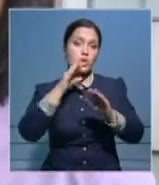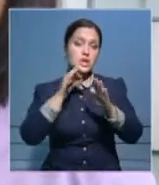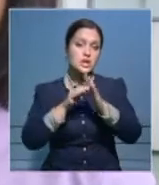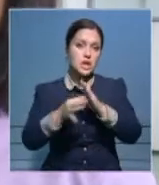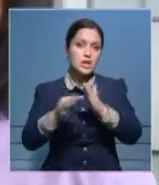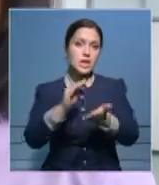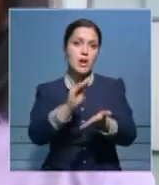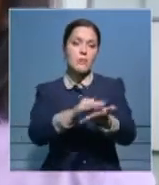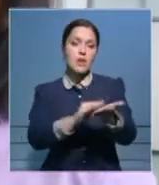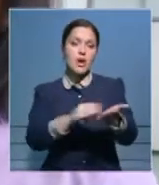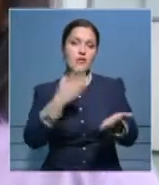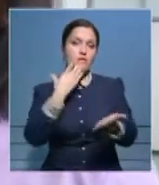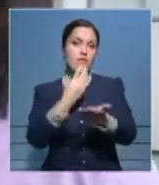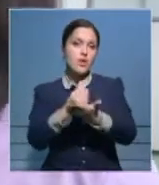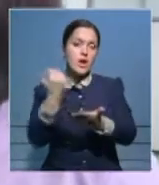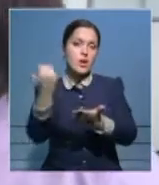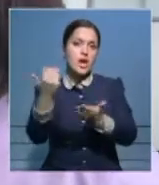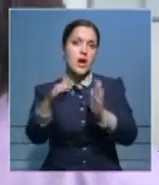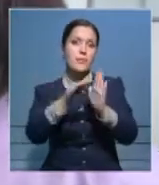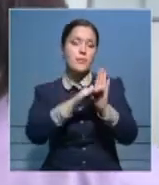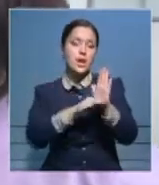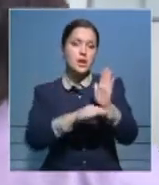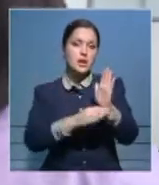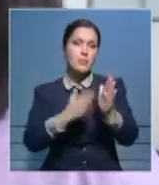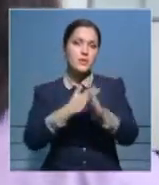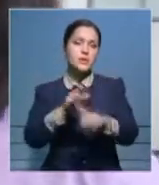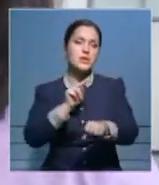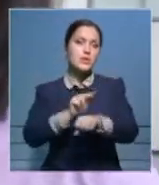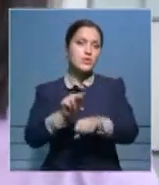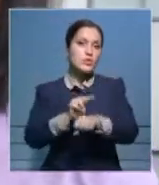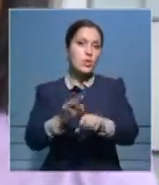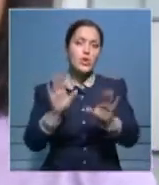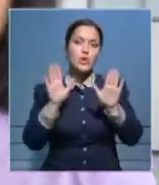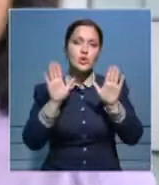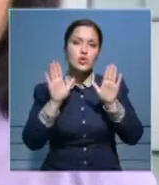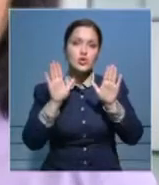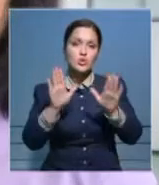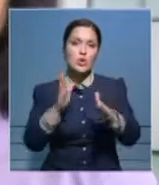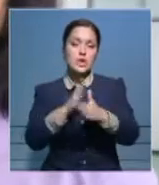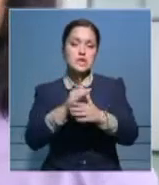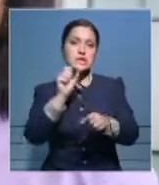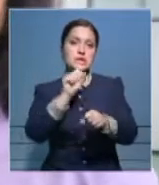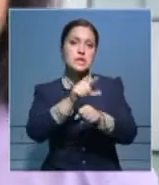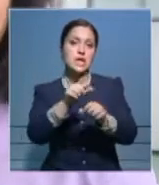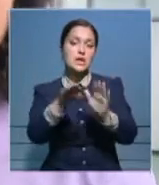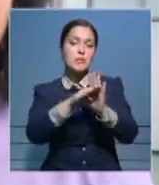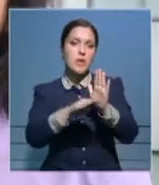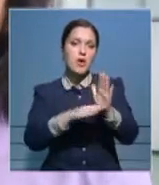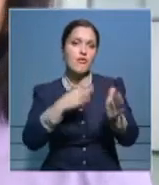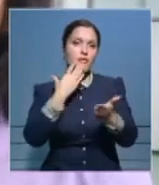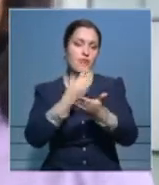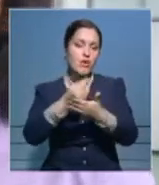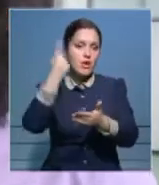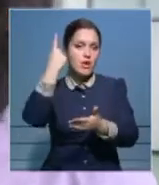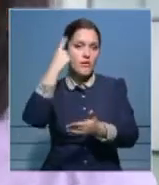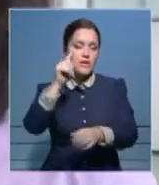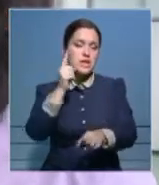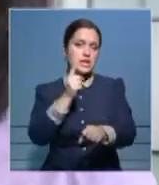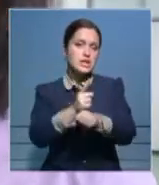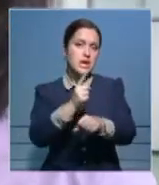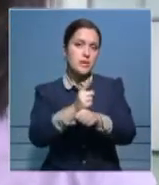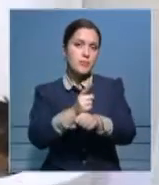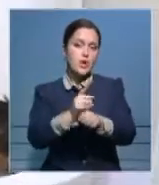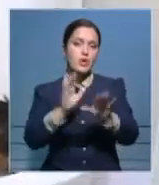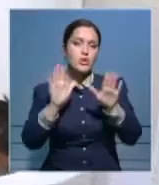расписывается индивидуальная программа пациента. Инструктора работают исключительно по заданной программе. Никаких свободных движений, свободных